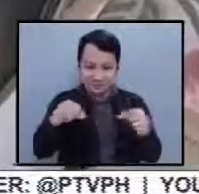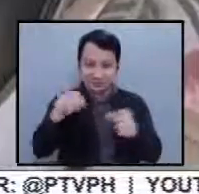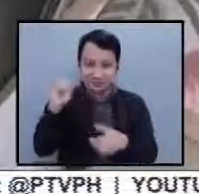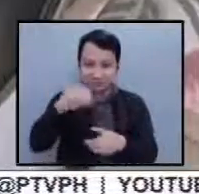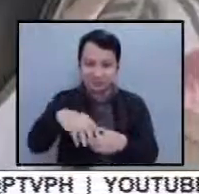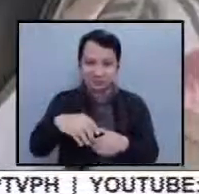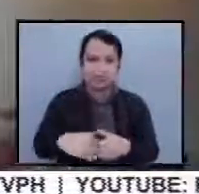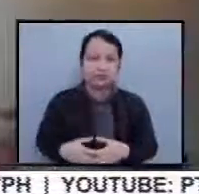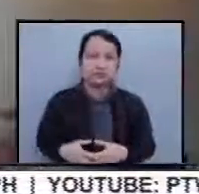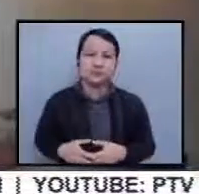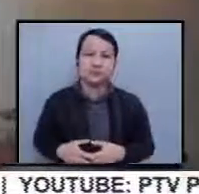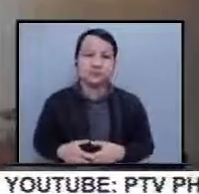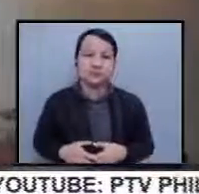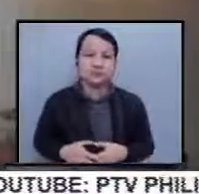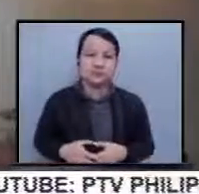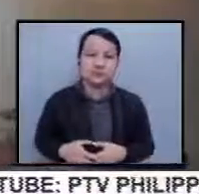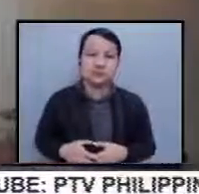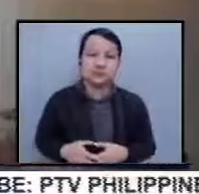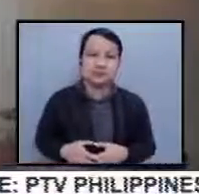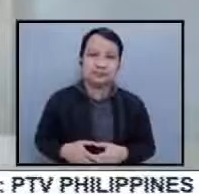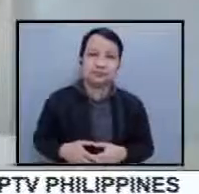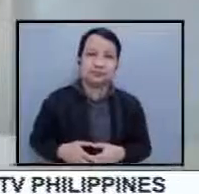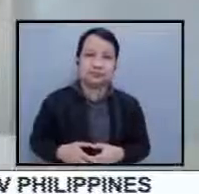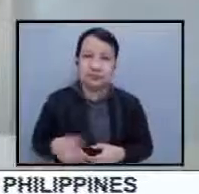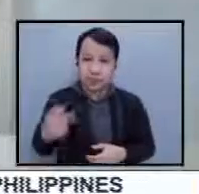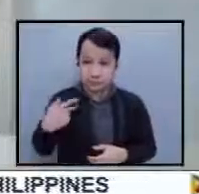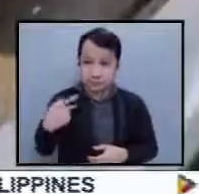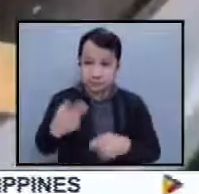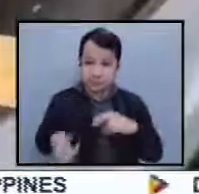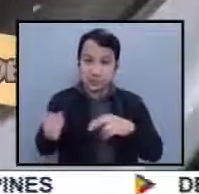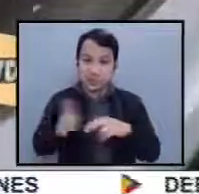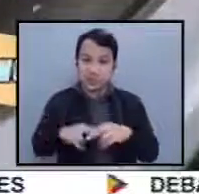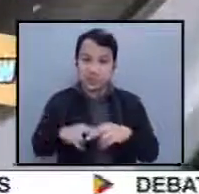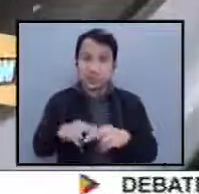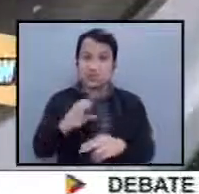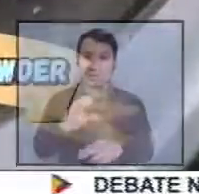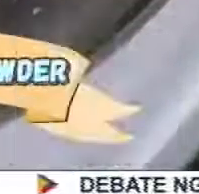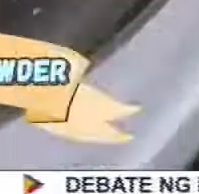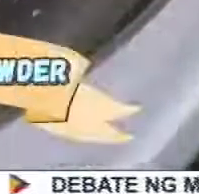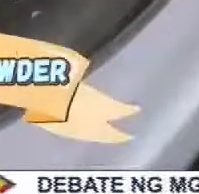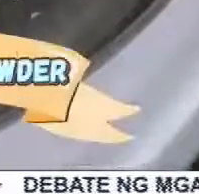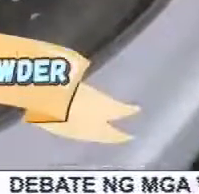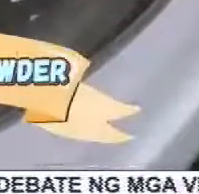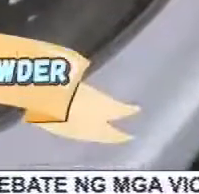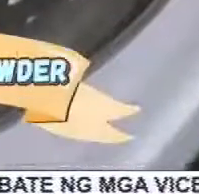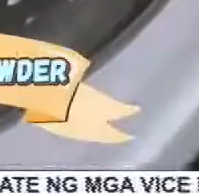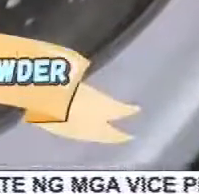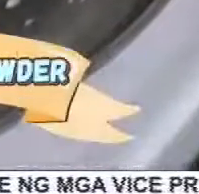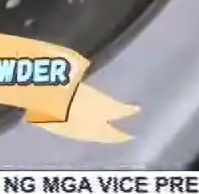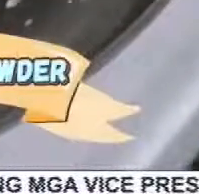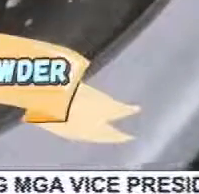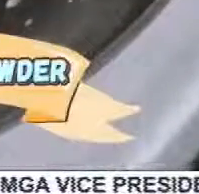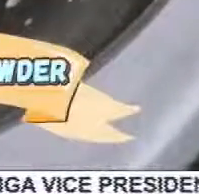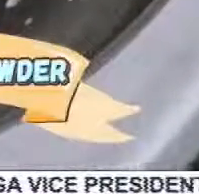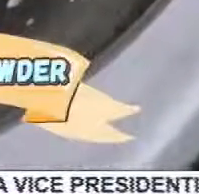Yan, nagsisimmer na. That's the time na we can add the curry first.